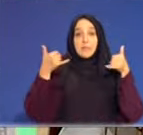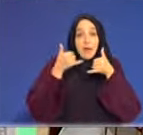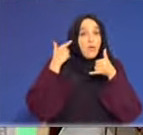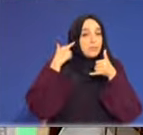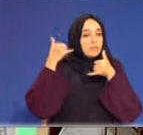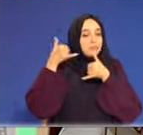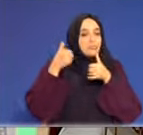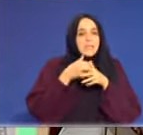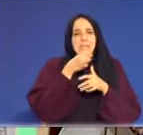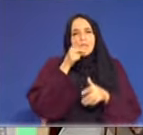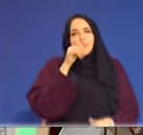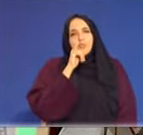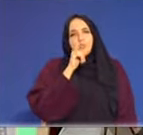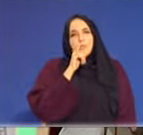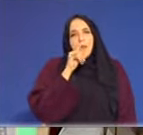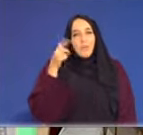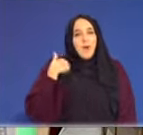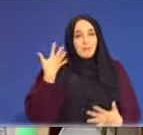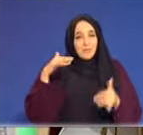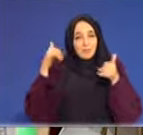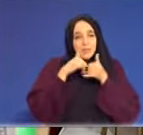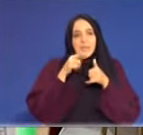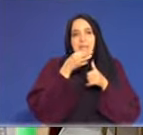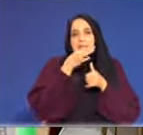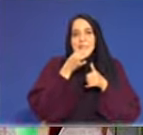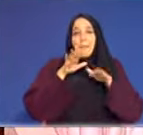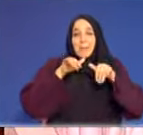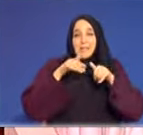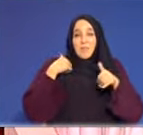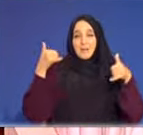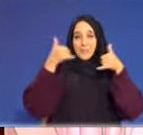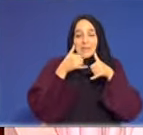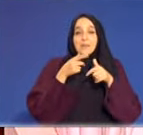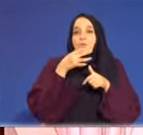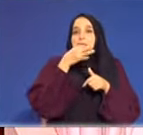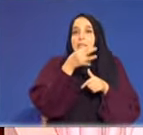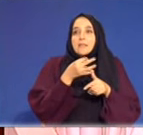قلت لي قبل قليل يعني في الفترة المسائية